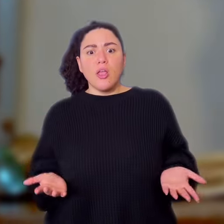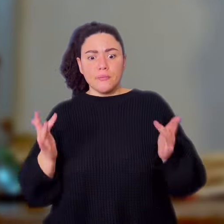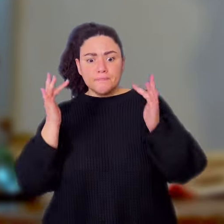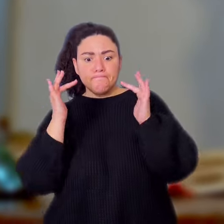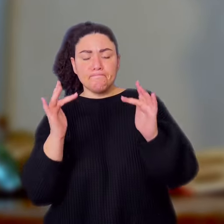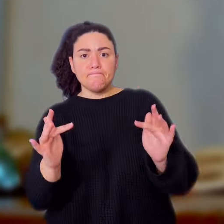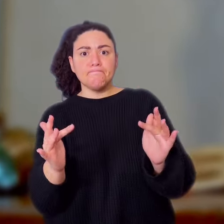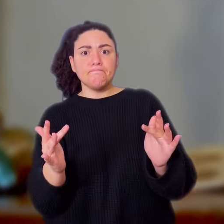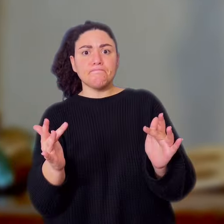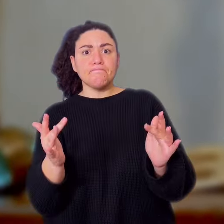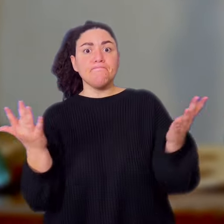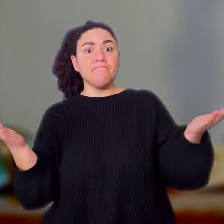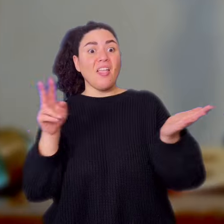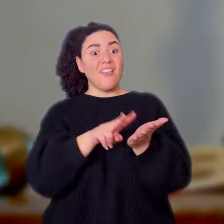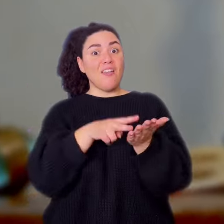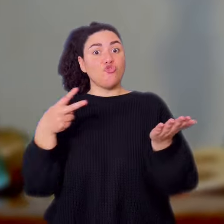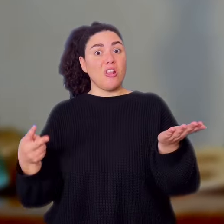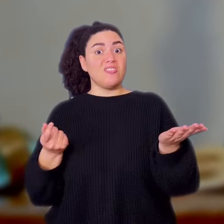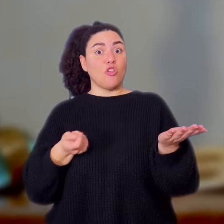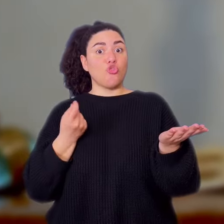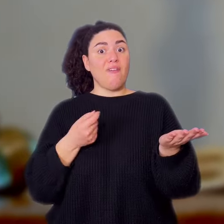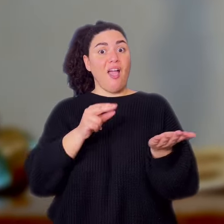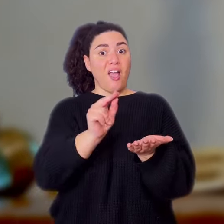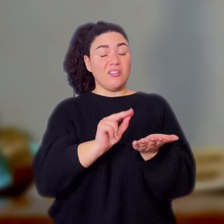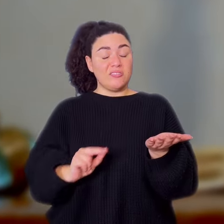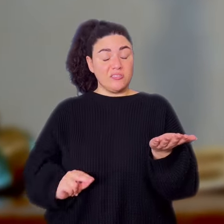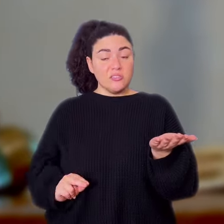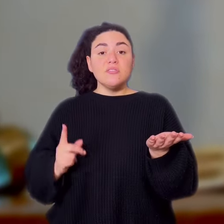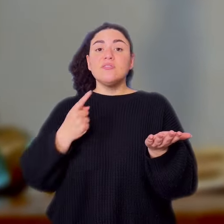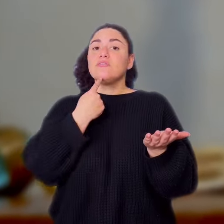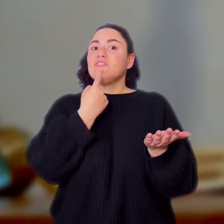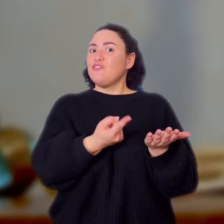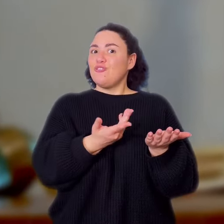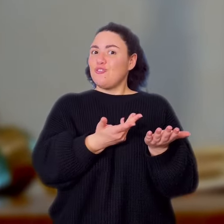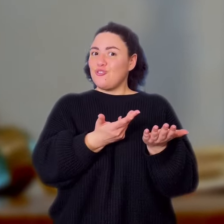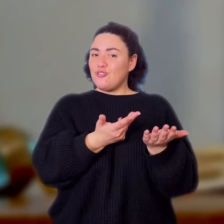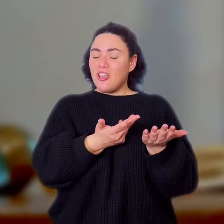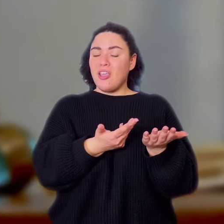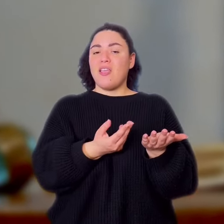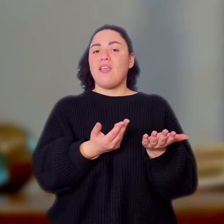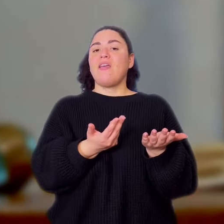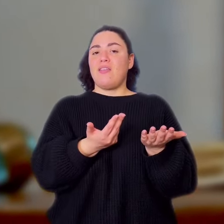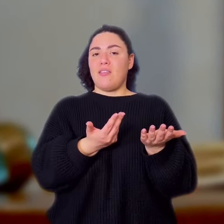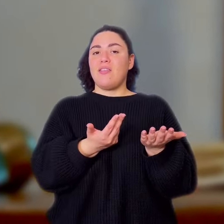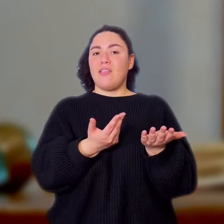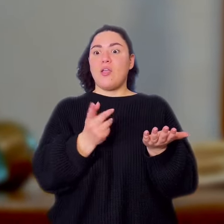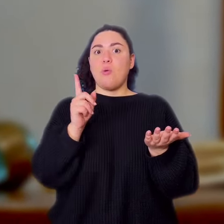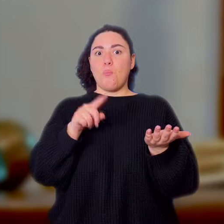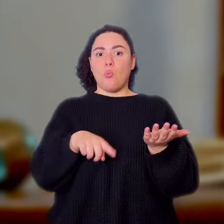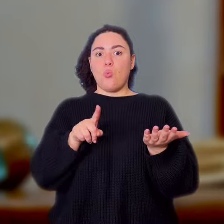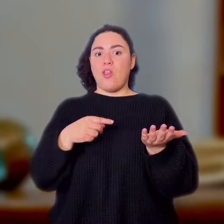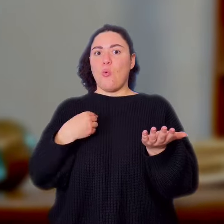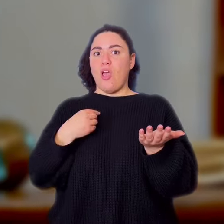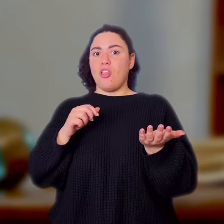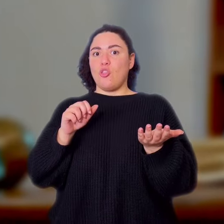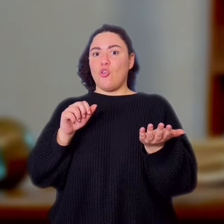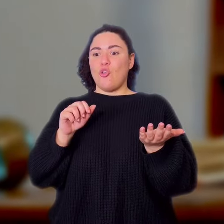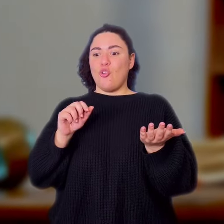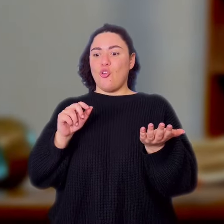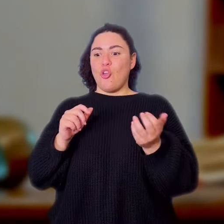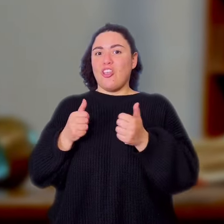c'è e l'evangelista Giovanni si dice che anche quando entrò l'altro